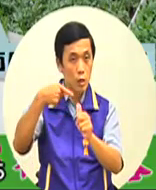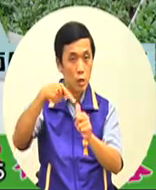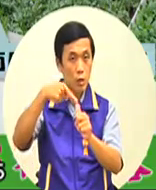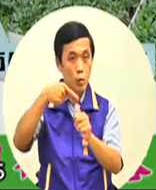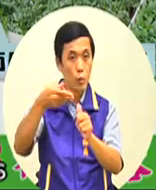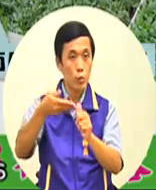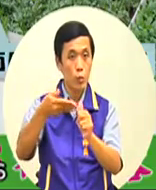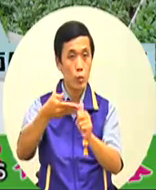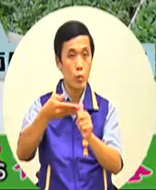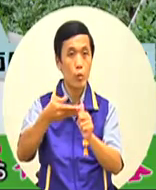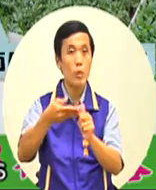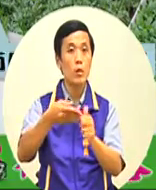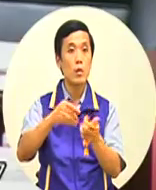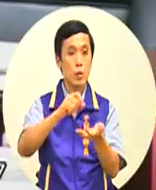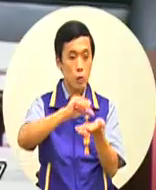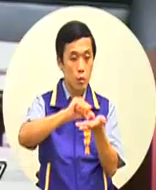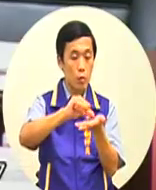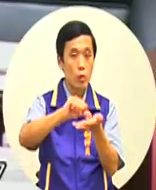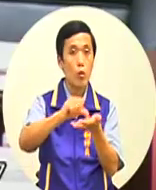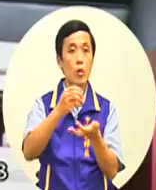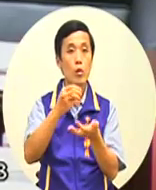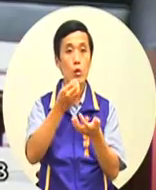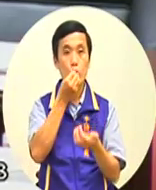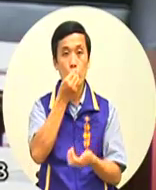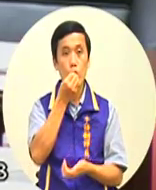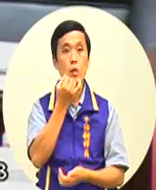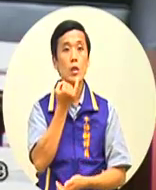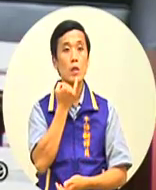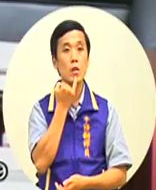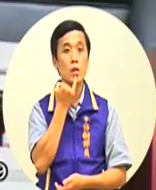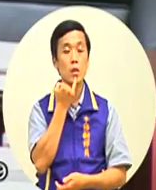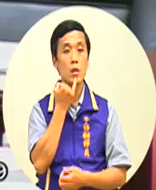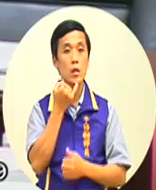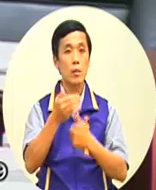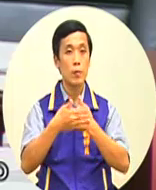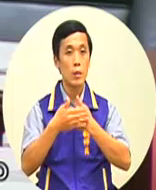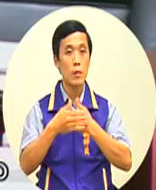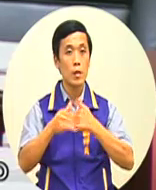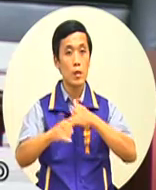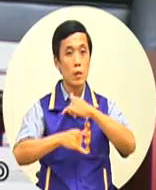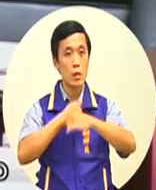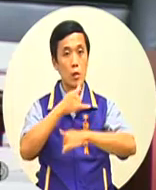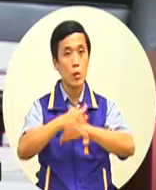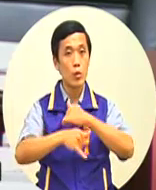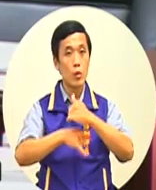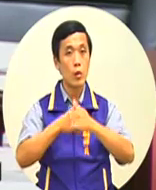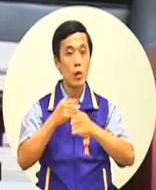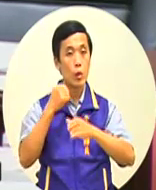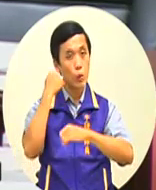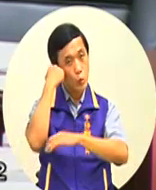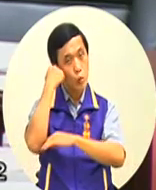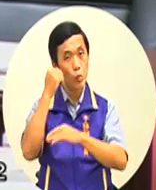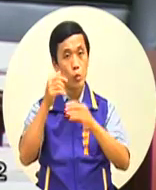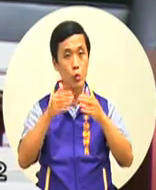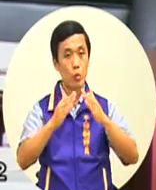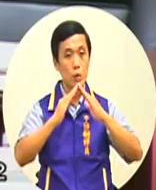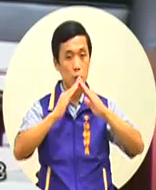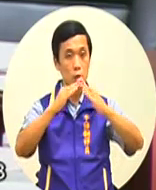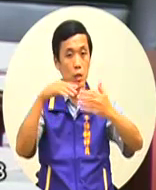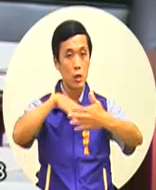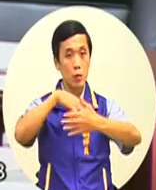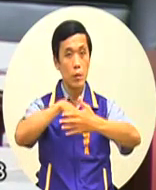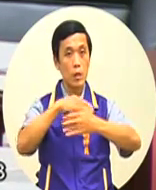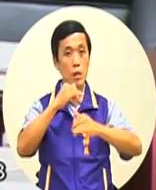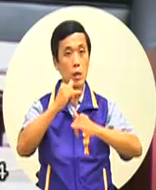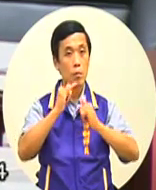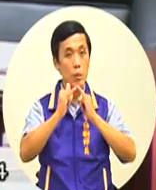植可以吃的植物，也让生活在都市的人们也当体验田